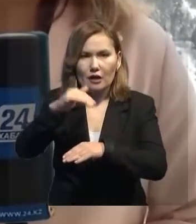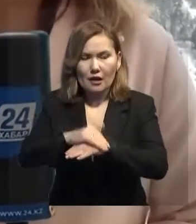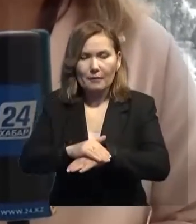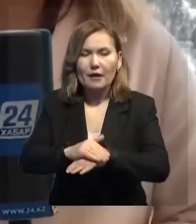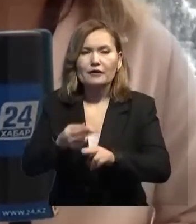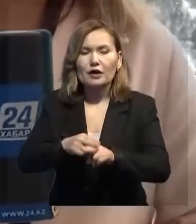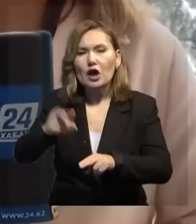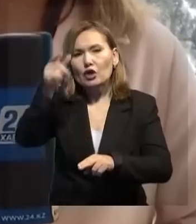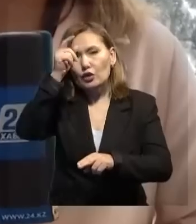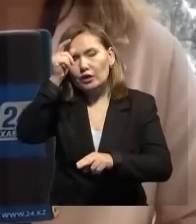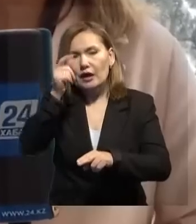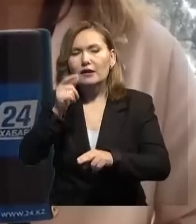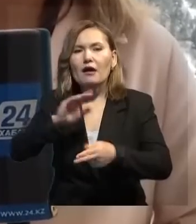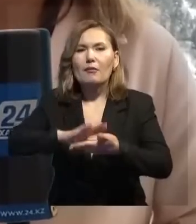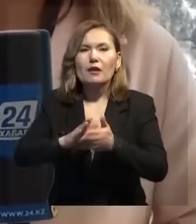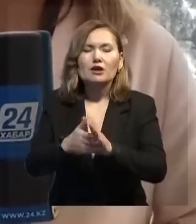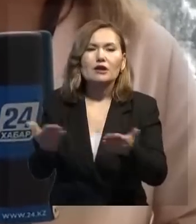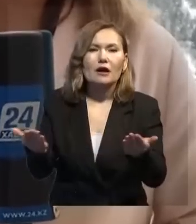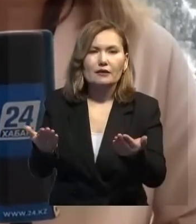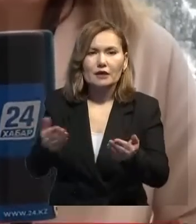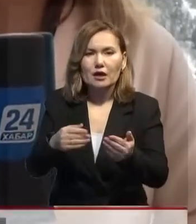елдегі жағдай қалай? Меруерт.